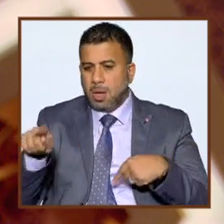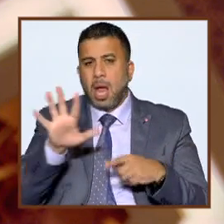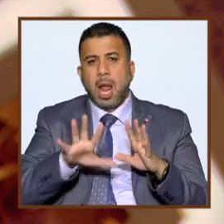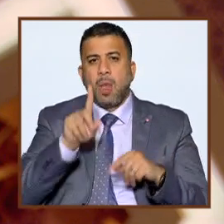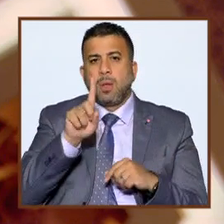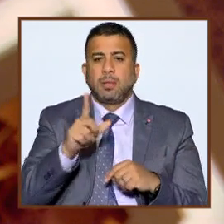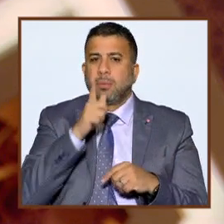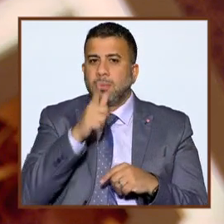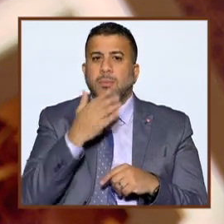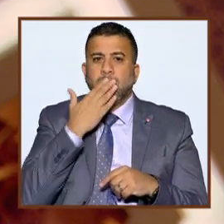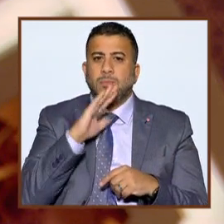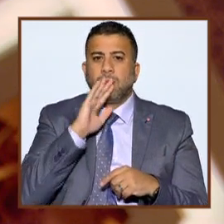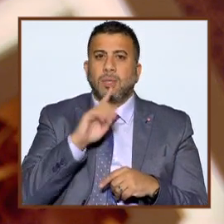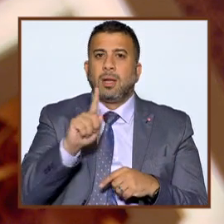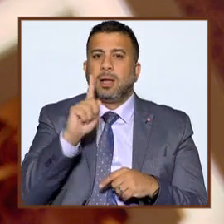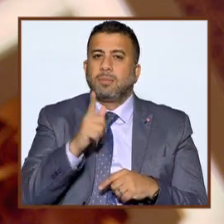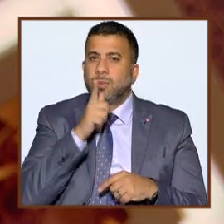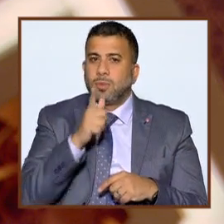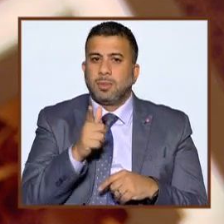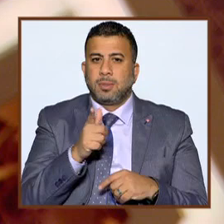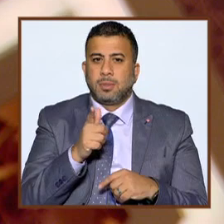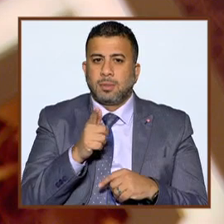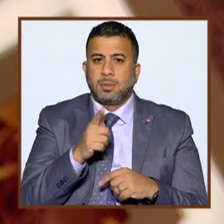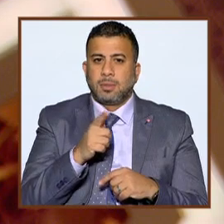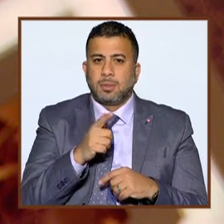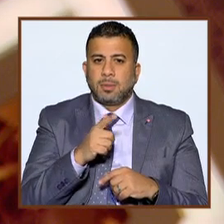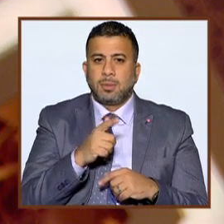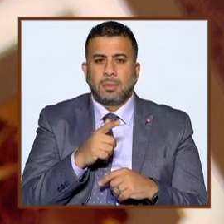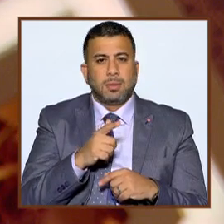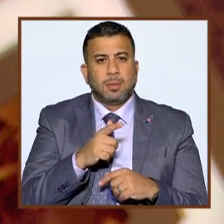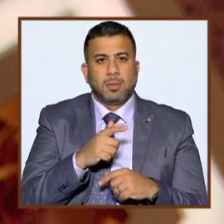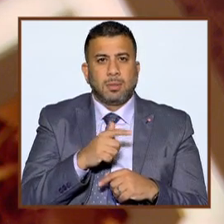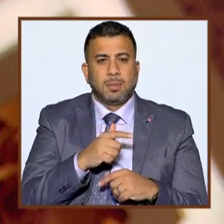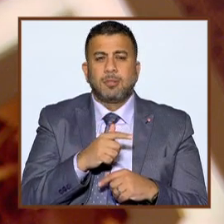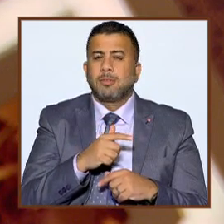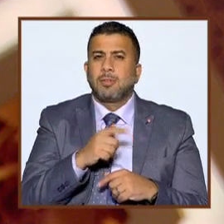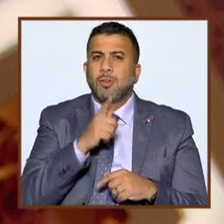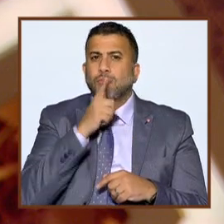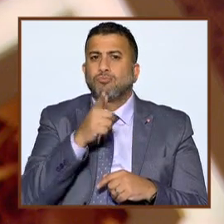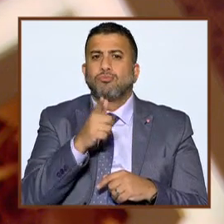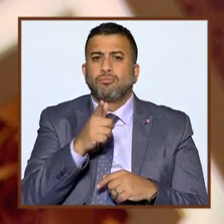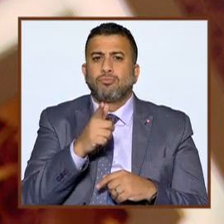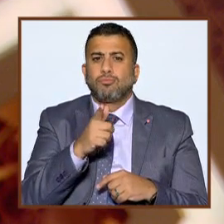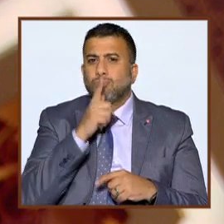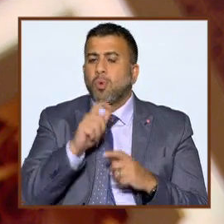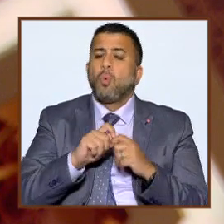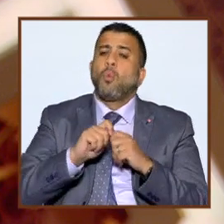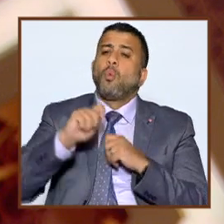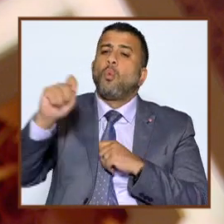الله ما شاء هذه نعمة. أي ما شاء الله هذه نعمة الحمد لله رب العالمين. في ناس محرومين الزامية الشيخ الله يحفظك طول في